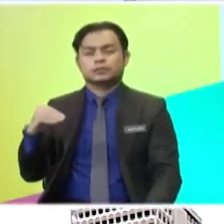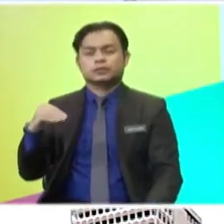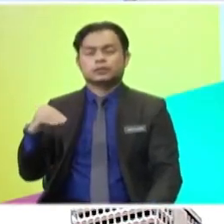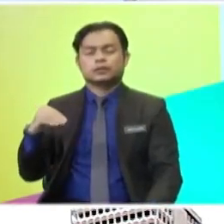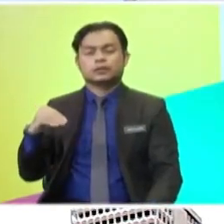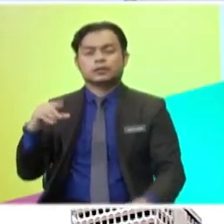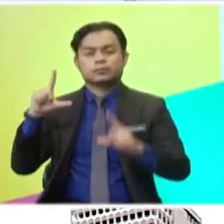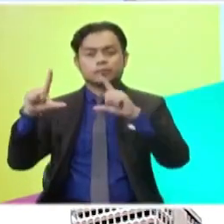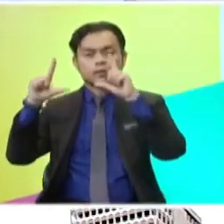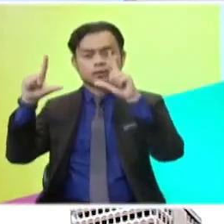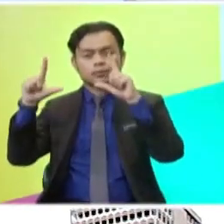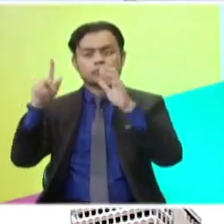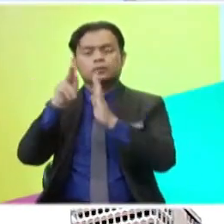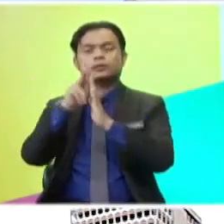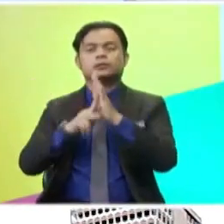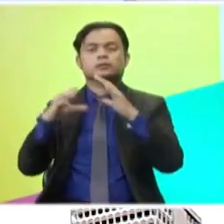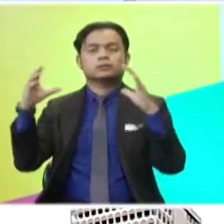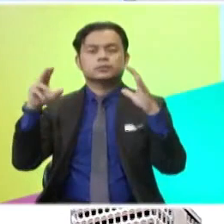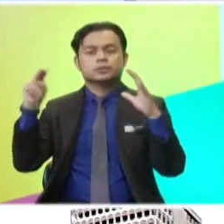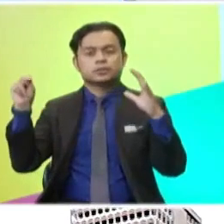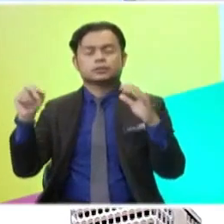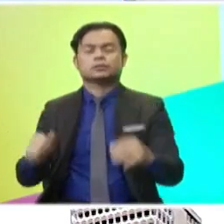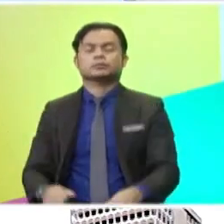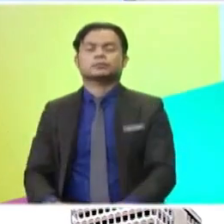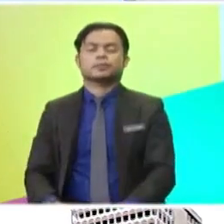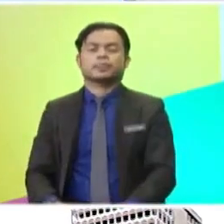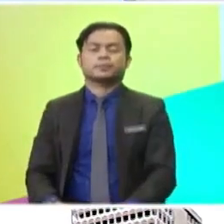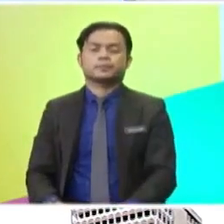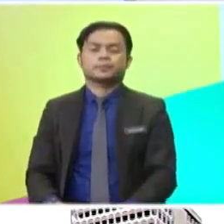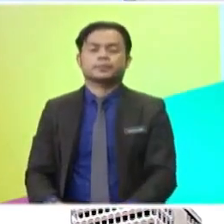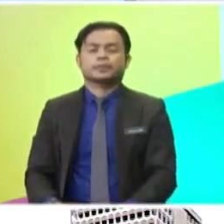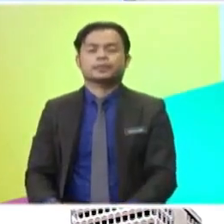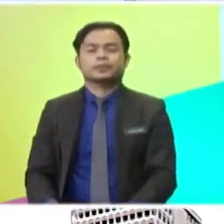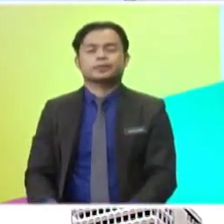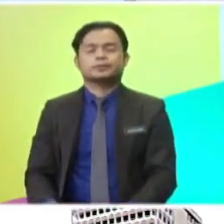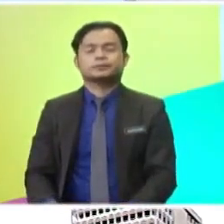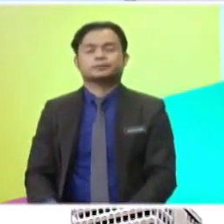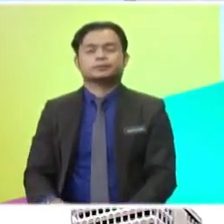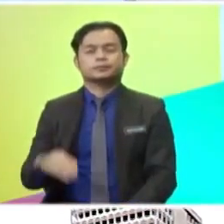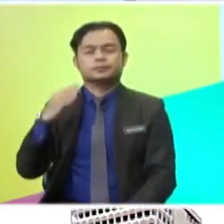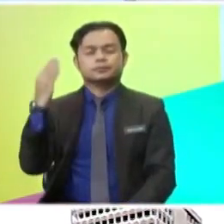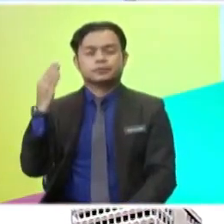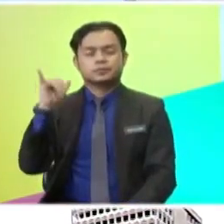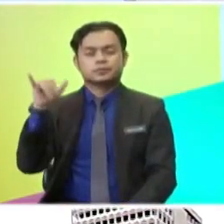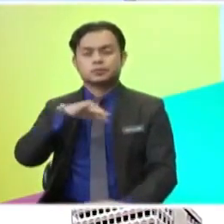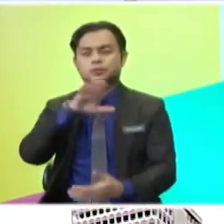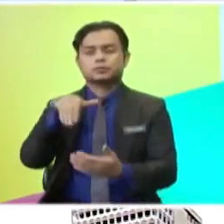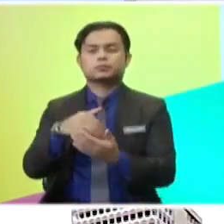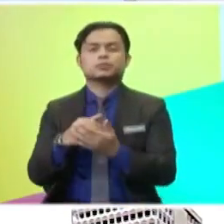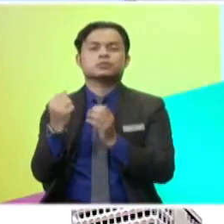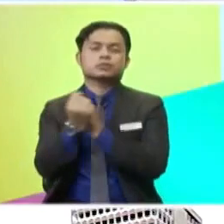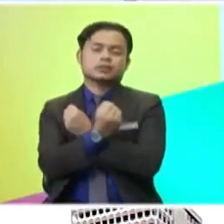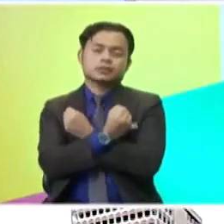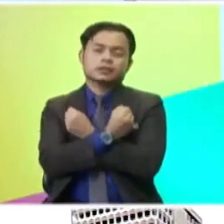kita permainkan, okay, sekali-kali. Kita lihat di tempat-tempat lain, okay, mereka sangat sayang kepada raja dan pemerintah